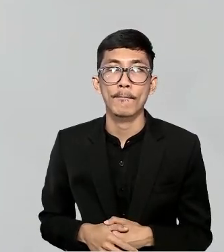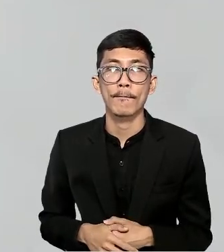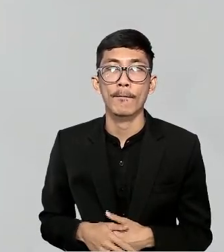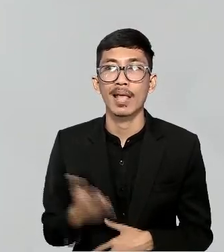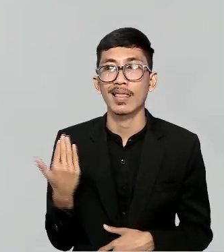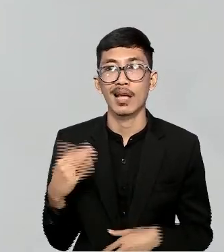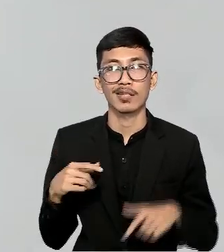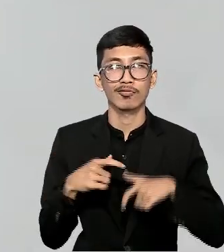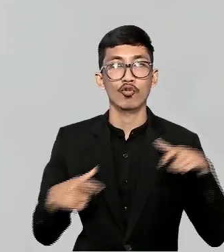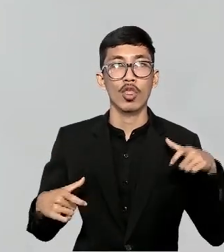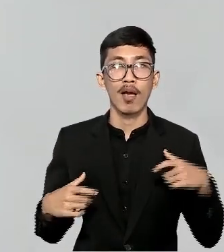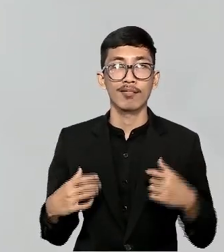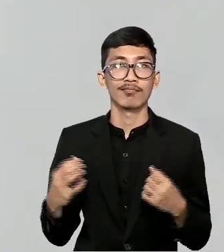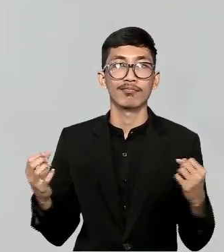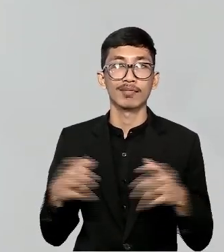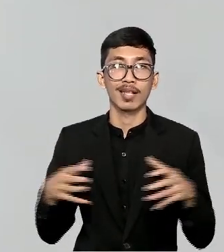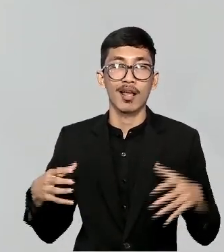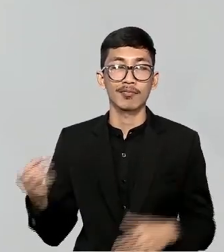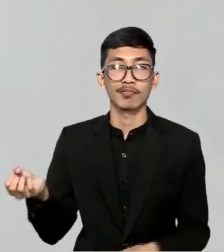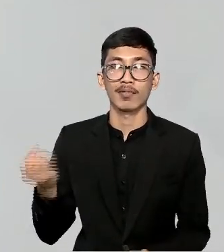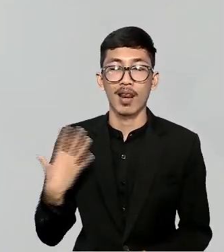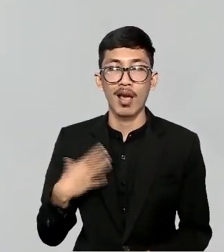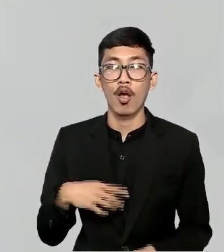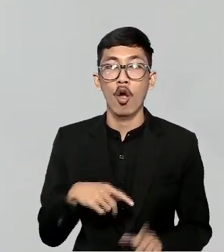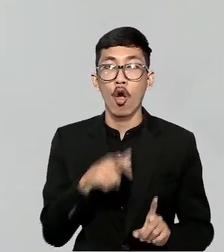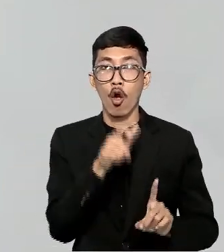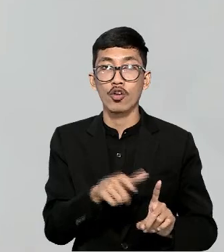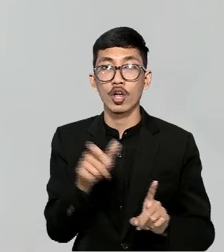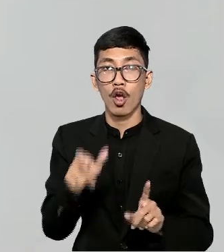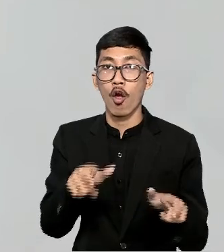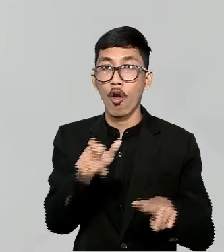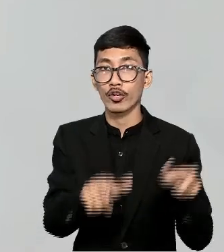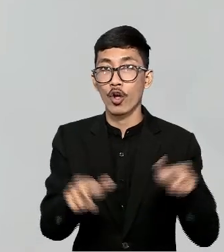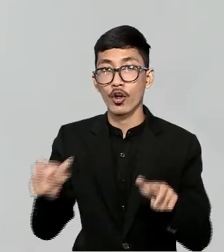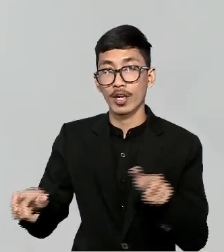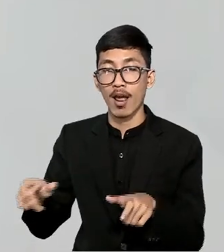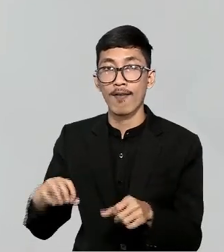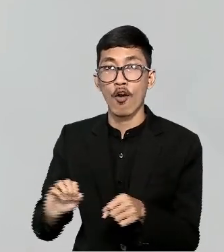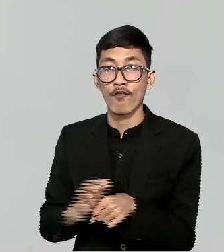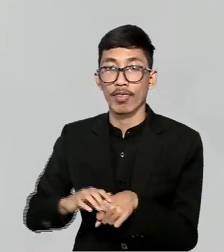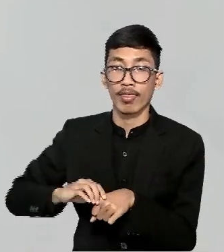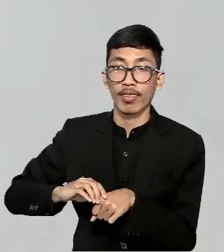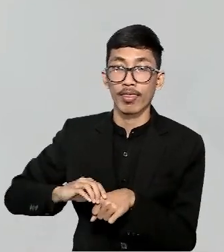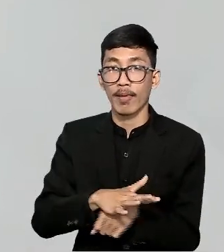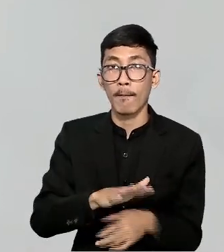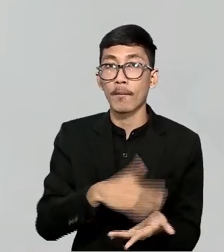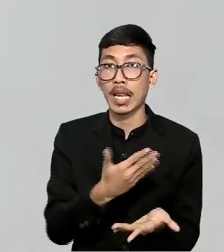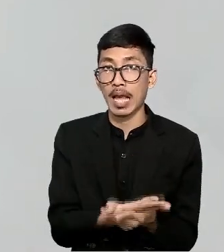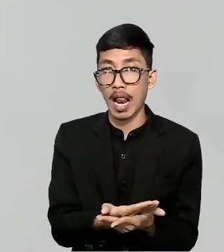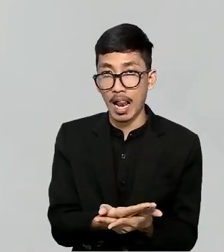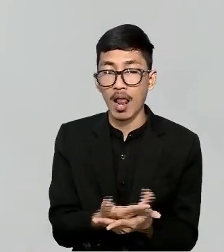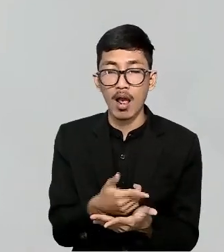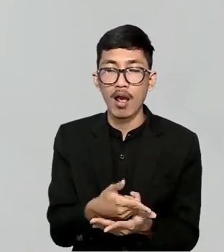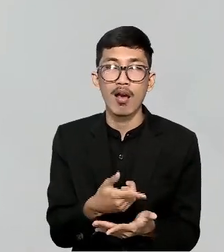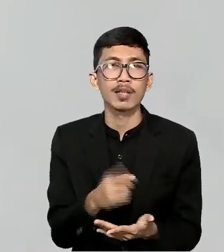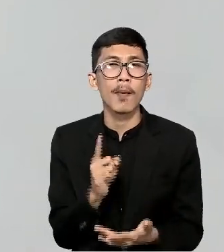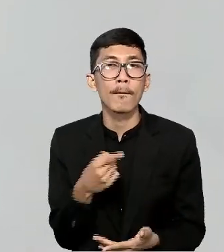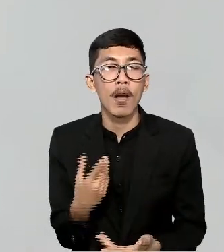disampaikan Pak dubes tadi sebagian besar orang-orang yang terkena dampak sampai meninggal itu adalah mereka-mereka yang belum divaksinasi